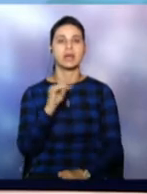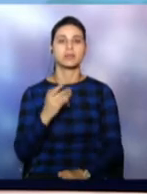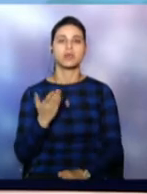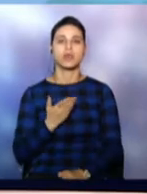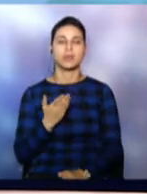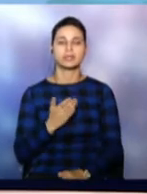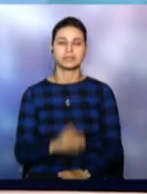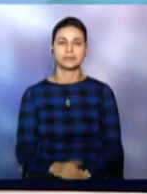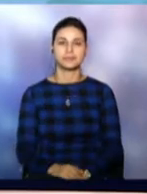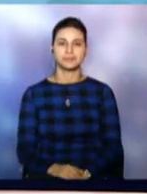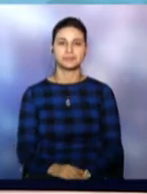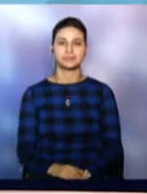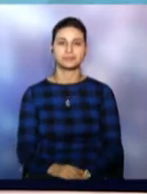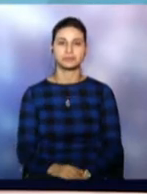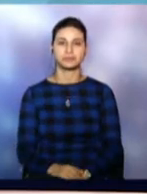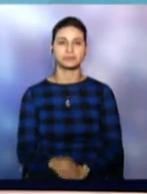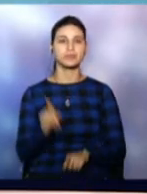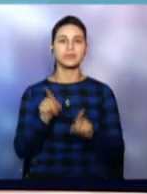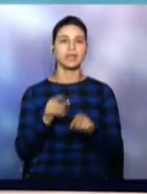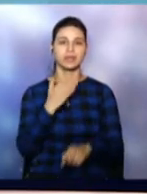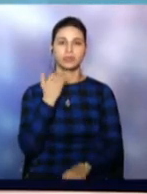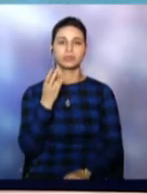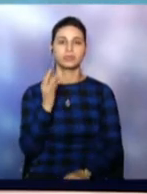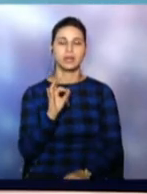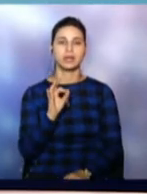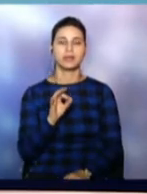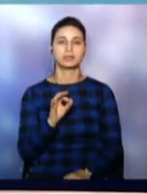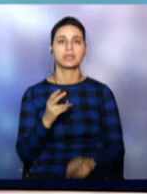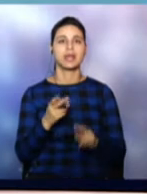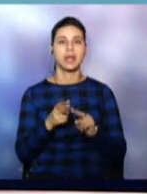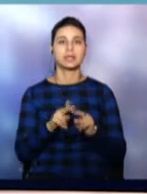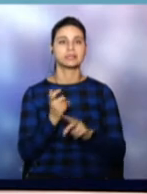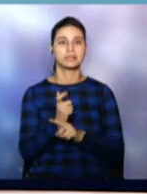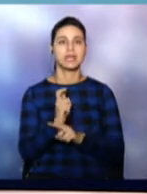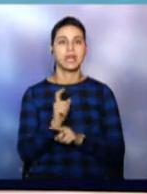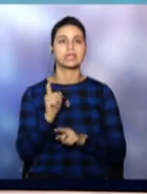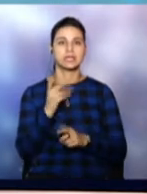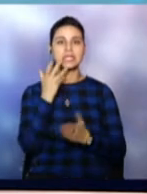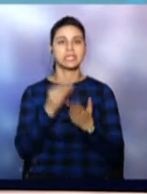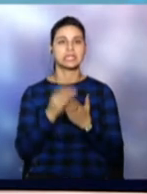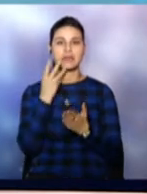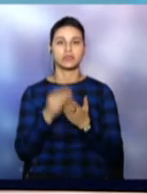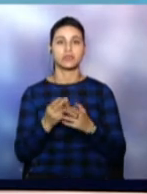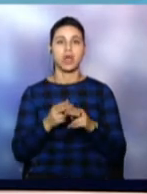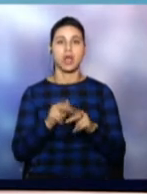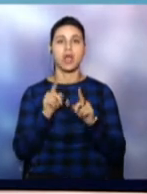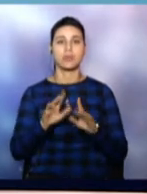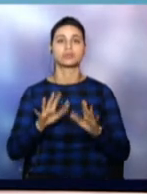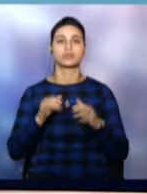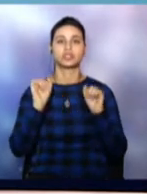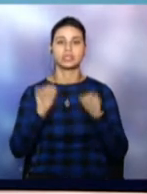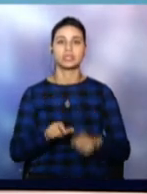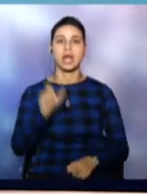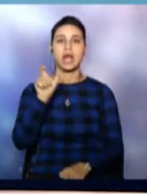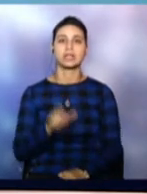რომელიც არც თუ ისე იშვიათად არის გამოხატული, თუმცა ესე ძალიან ინდივიდუალურია, ამ შემთხვევაში შესაძლებელი ადამიანს